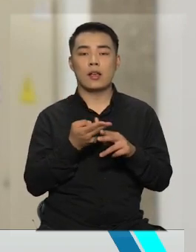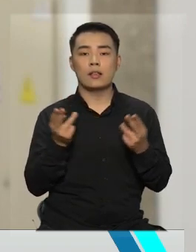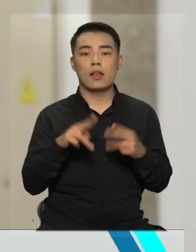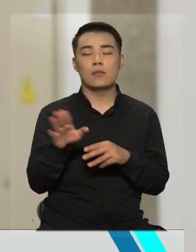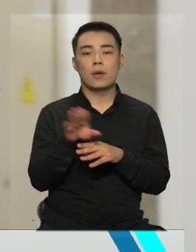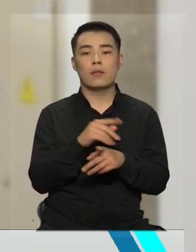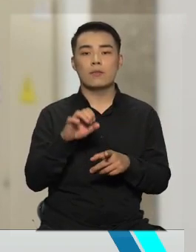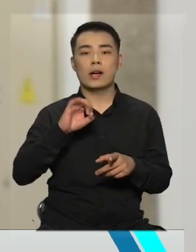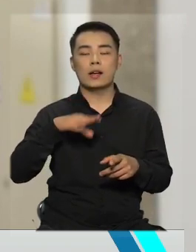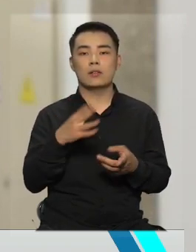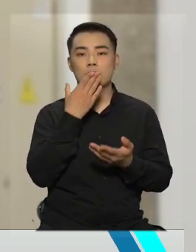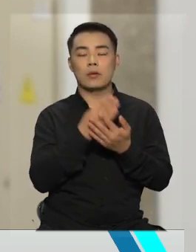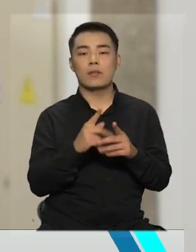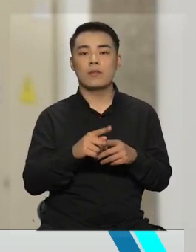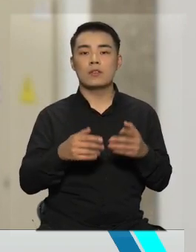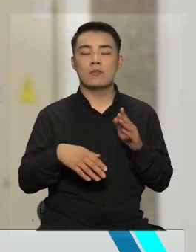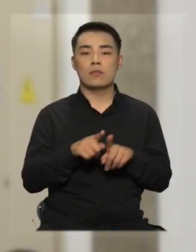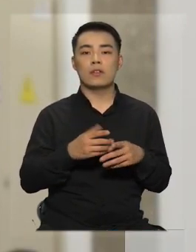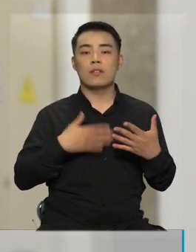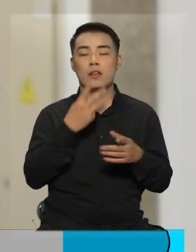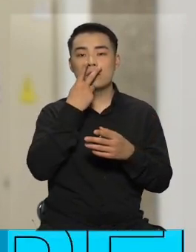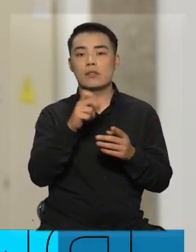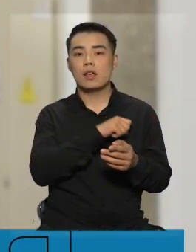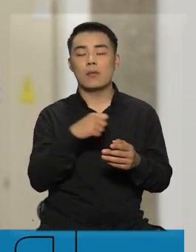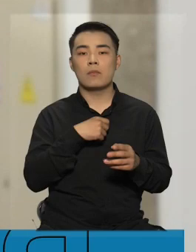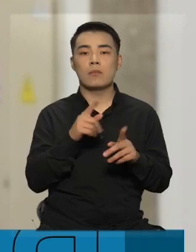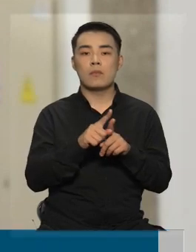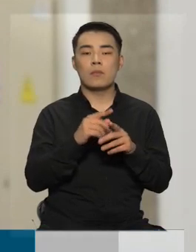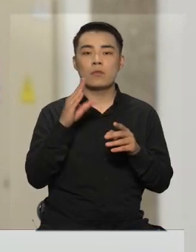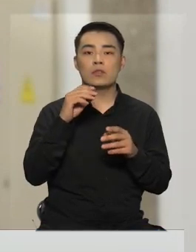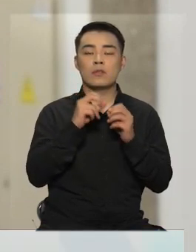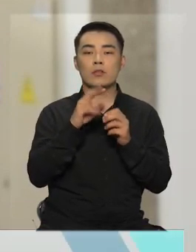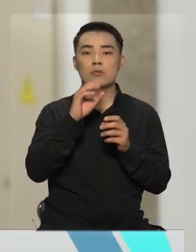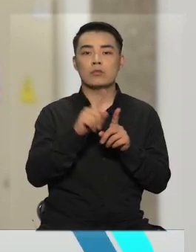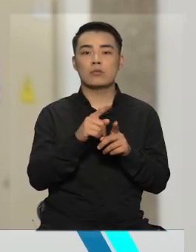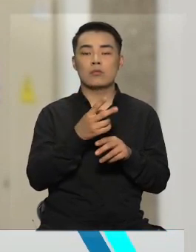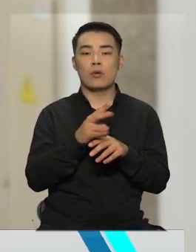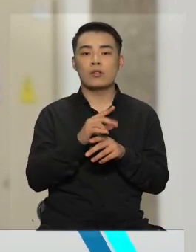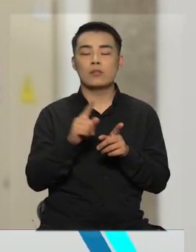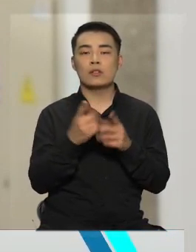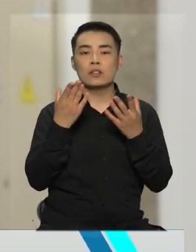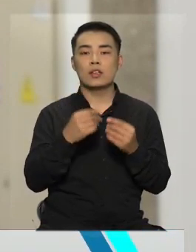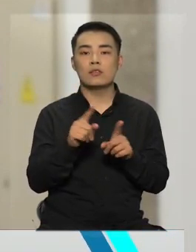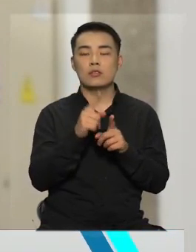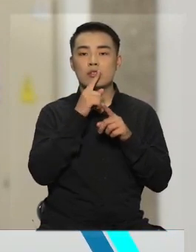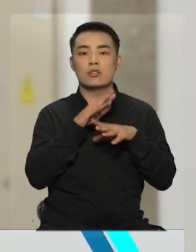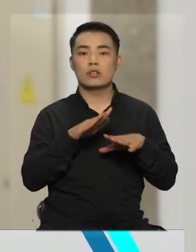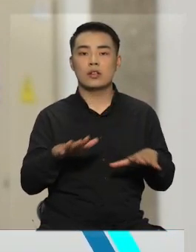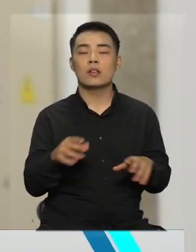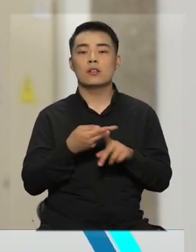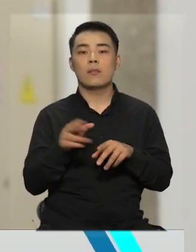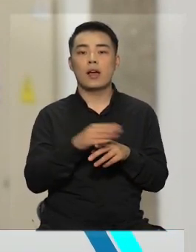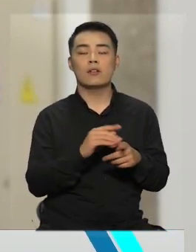ту или иную партию или кандидата самовыдвиженца сегодня после полуночи будет считаться Вне закона ведь 18 марта день тишины впрочем нарушение